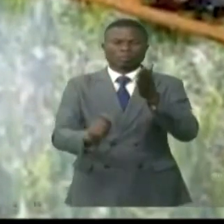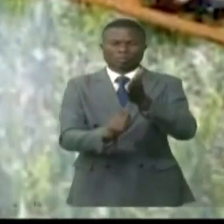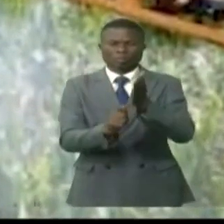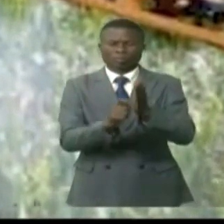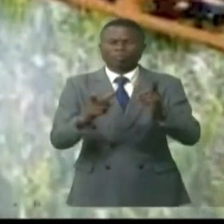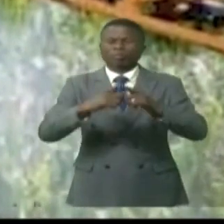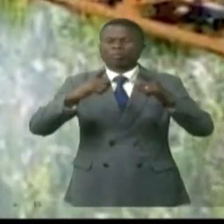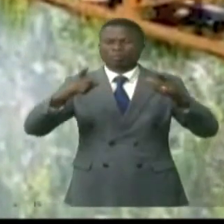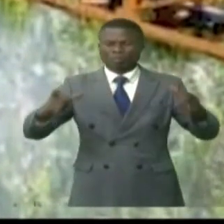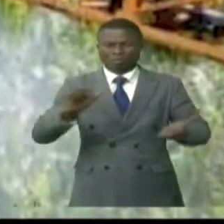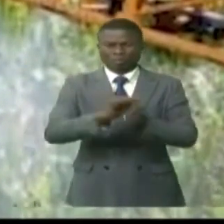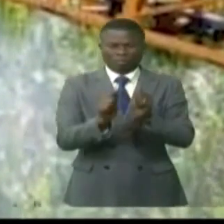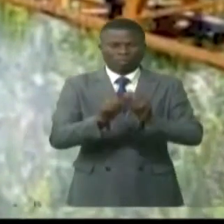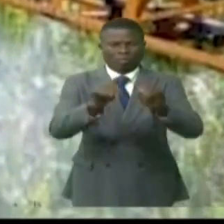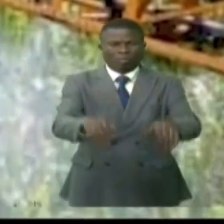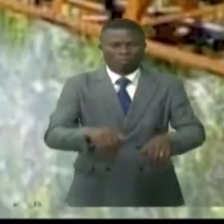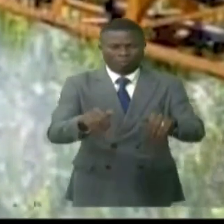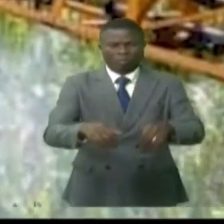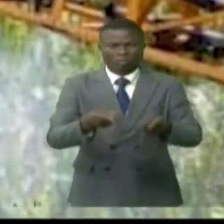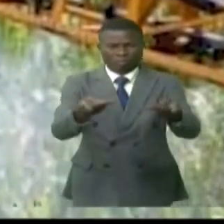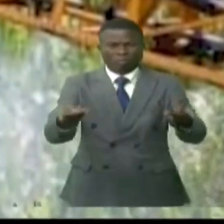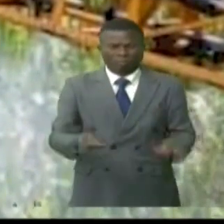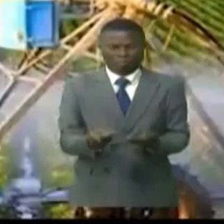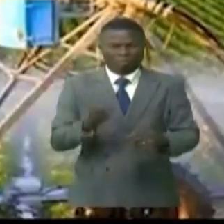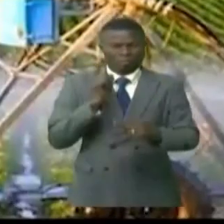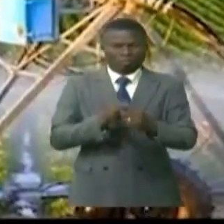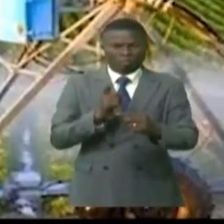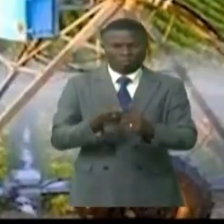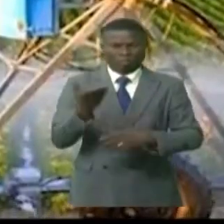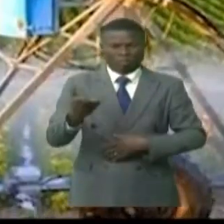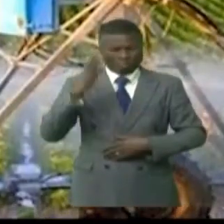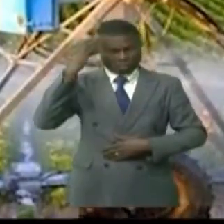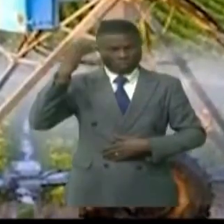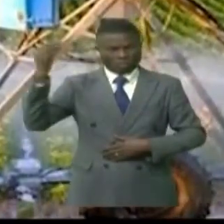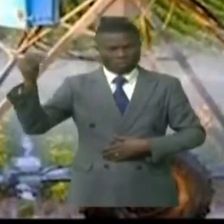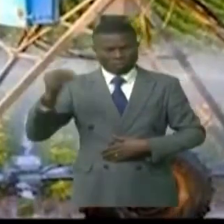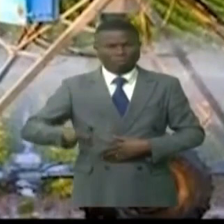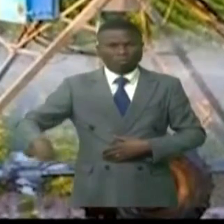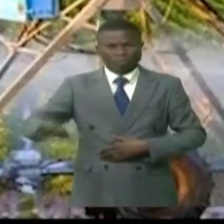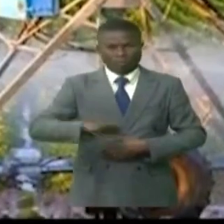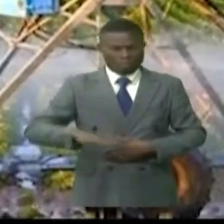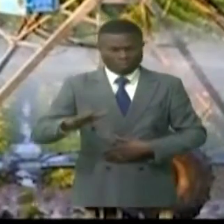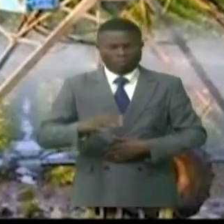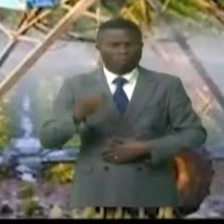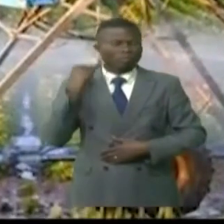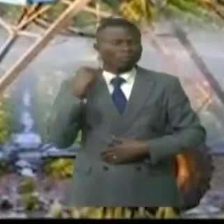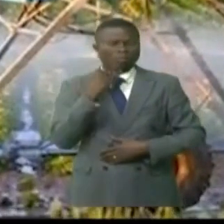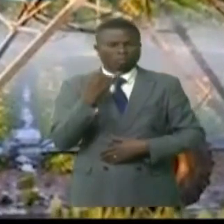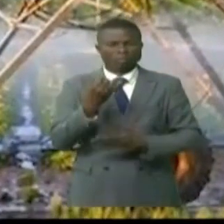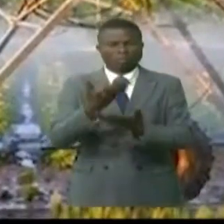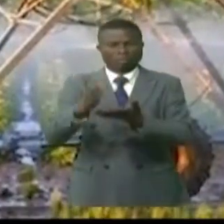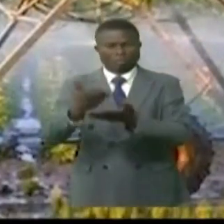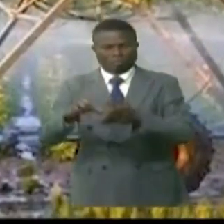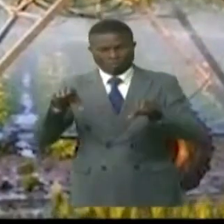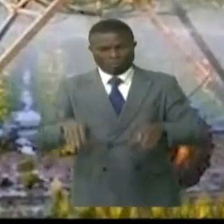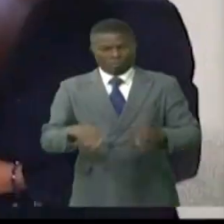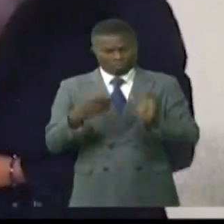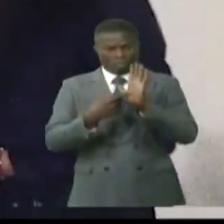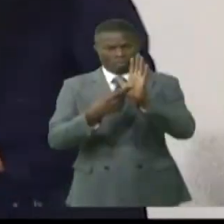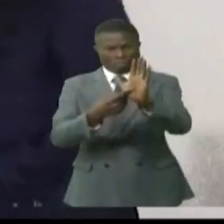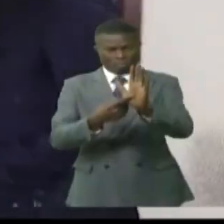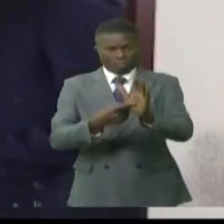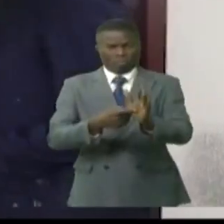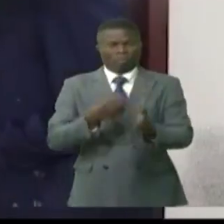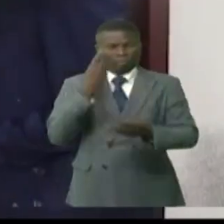technologie en matière de culture en milieu aride. Une expérience que l'État hébreu veut partager. Voilà qui justifie la visite